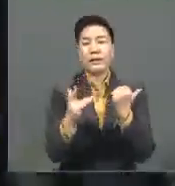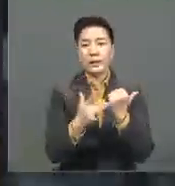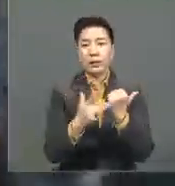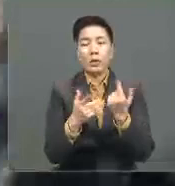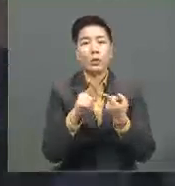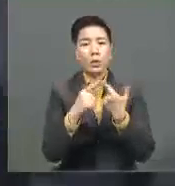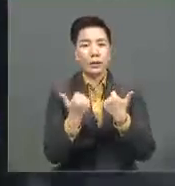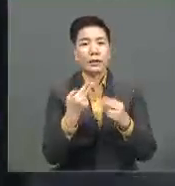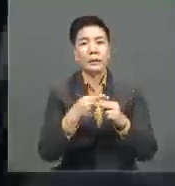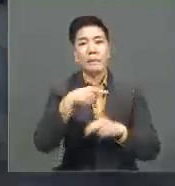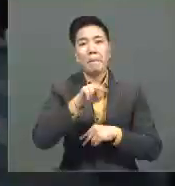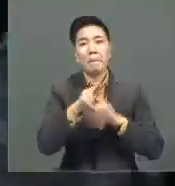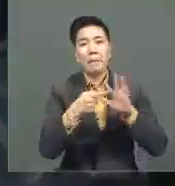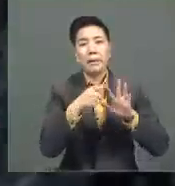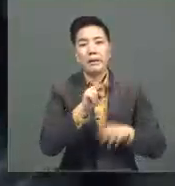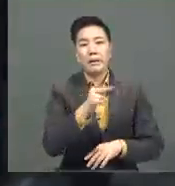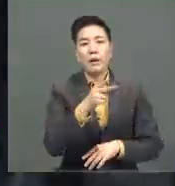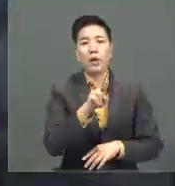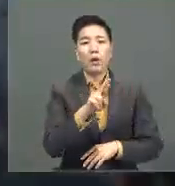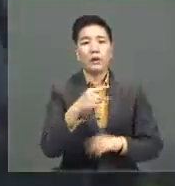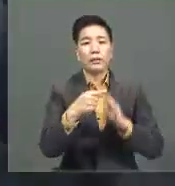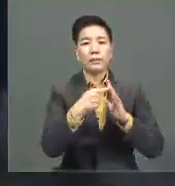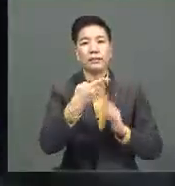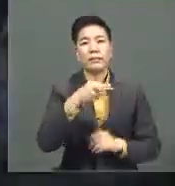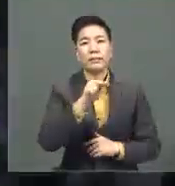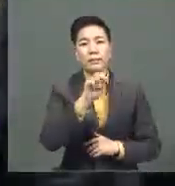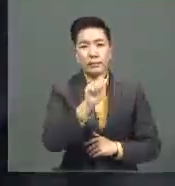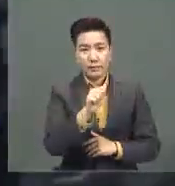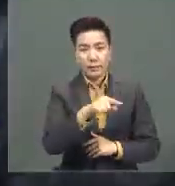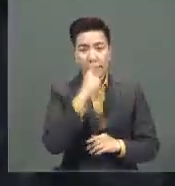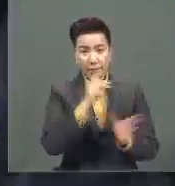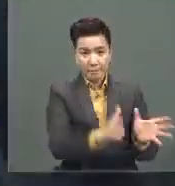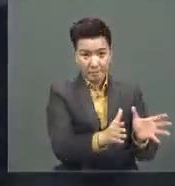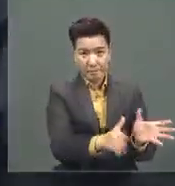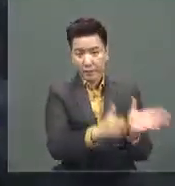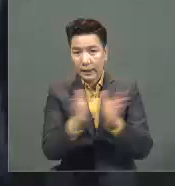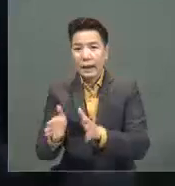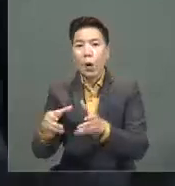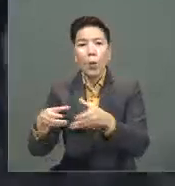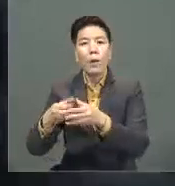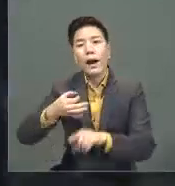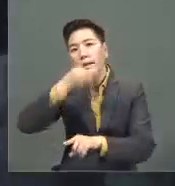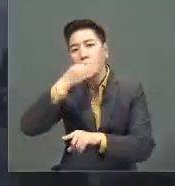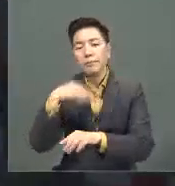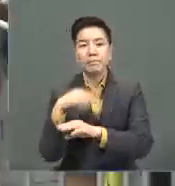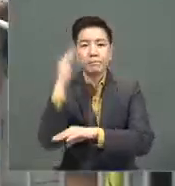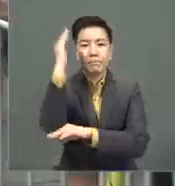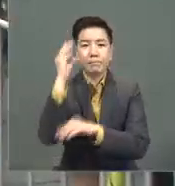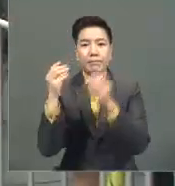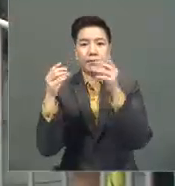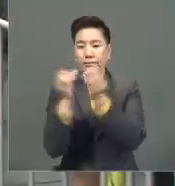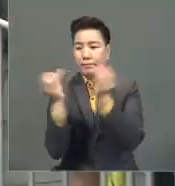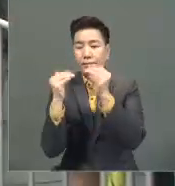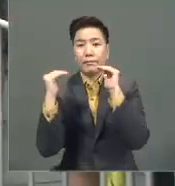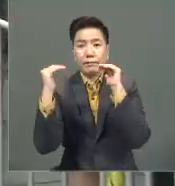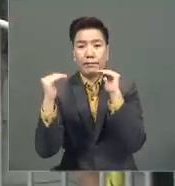ยีพระจอมเกล้าพระนครเหนือด้วยขณะที่อีกกลุ่มค่ะกลุ่มอาชีวะช่วยชาติก็นัดรวมตัวที่อนุสาวรีย์ประชาธิปไตยเวล